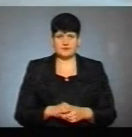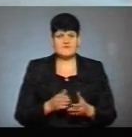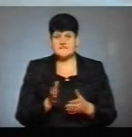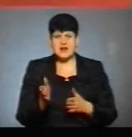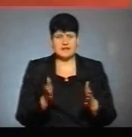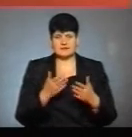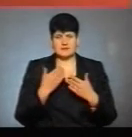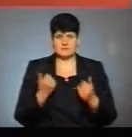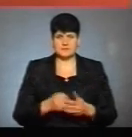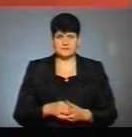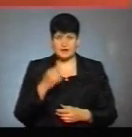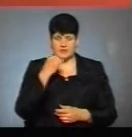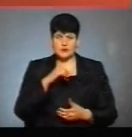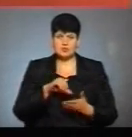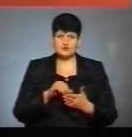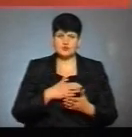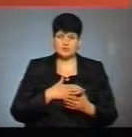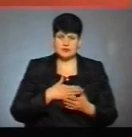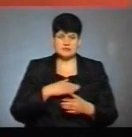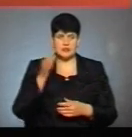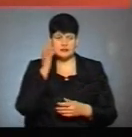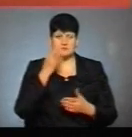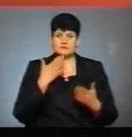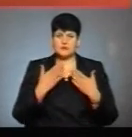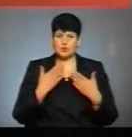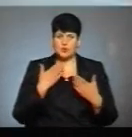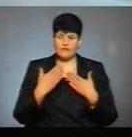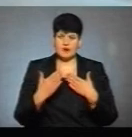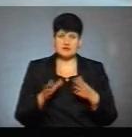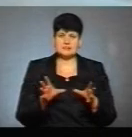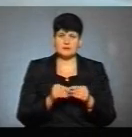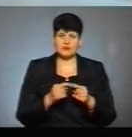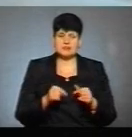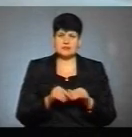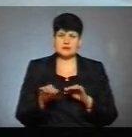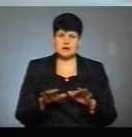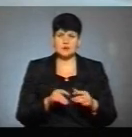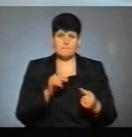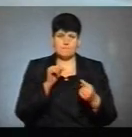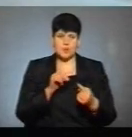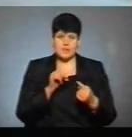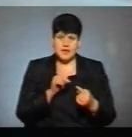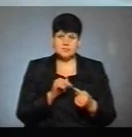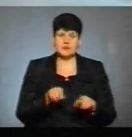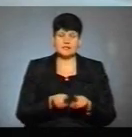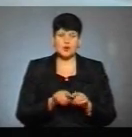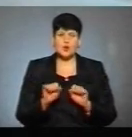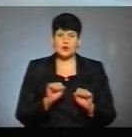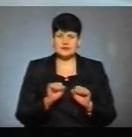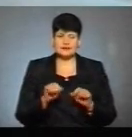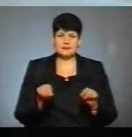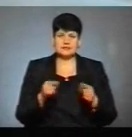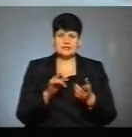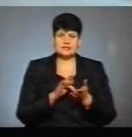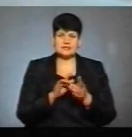нема. Я дякую вам за участь у нашому ефірі. Я нагадаю, що ми спілкувалися з співорганізатором акції протесту, а також координатором